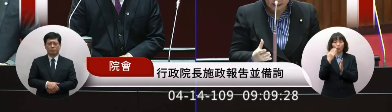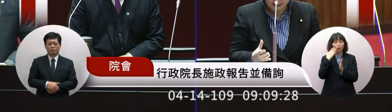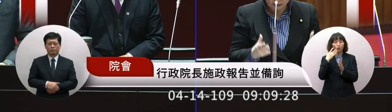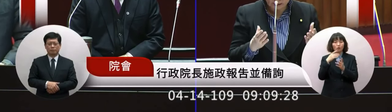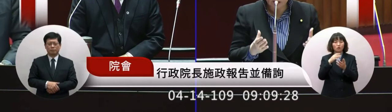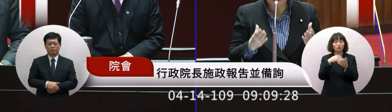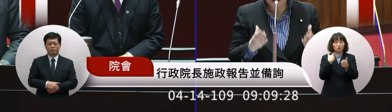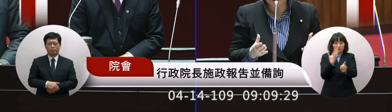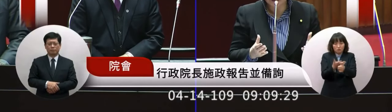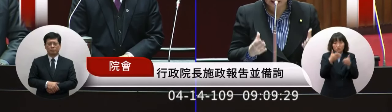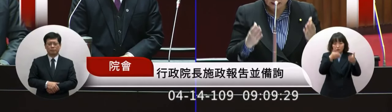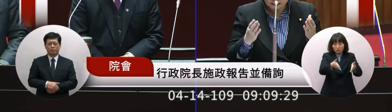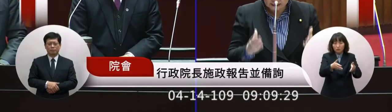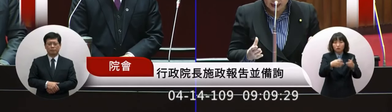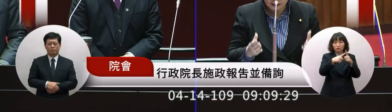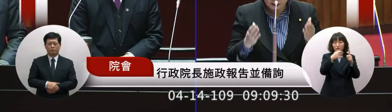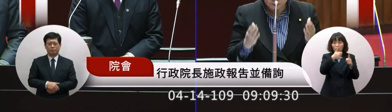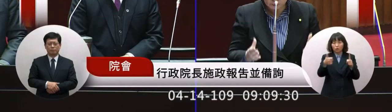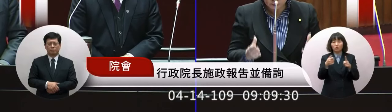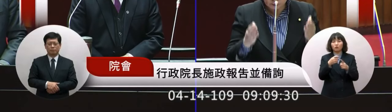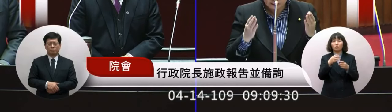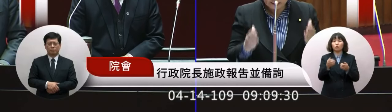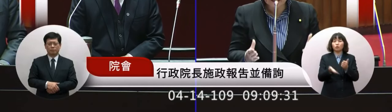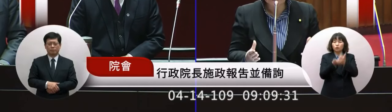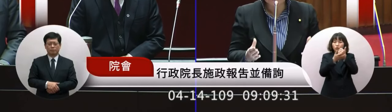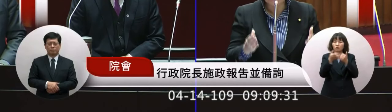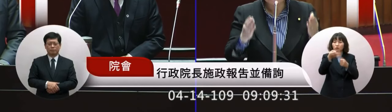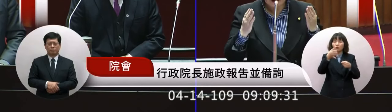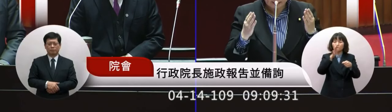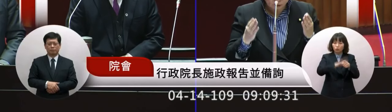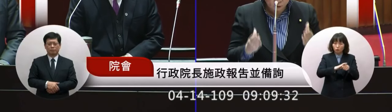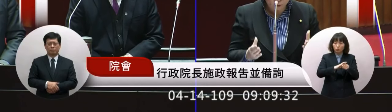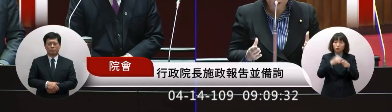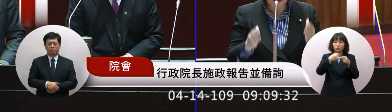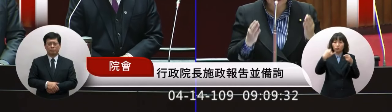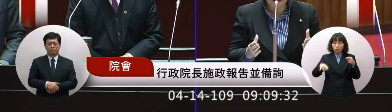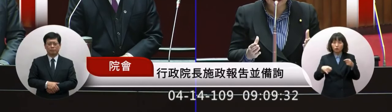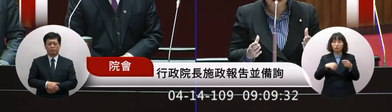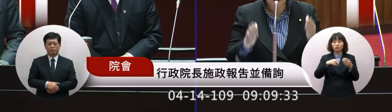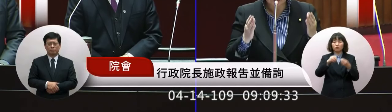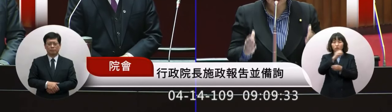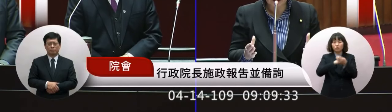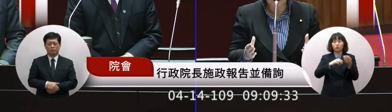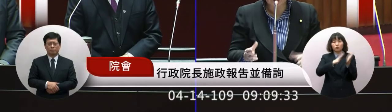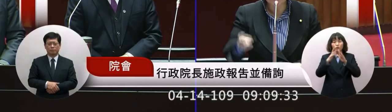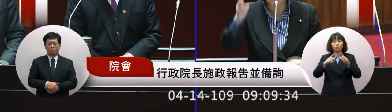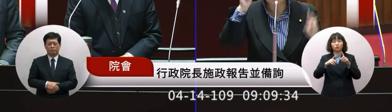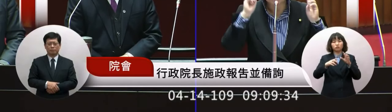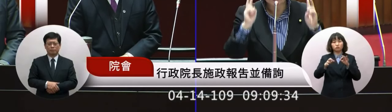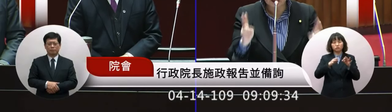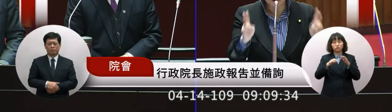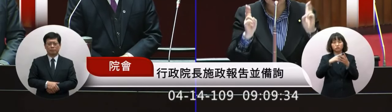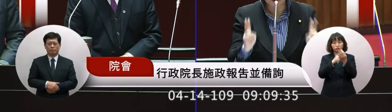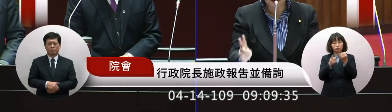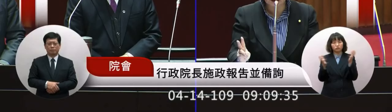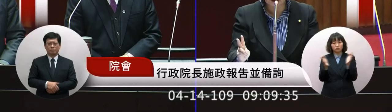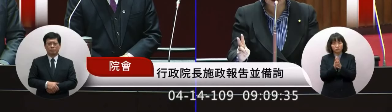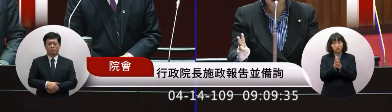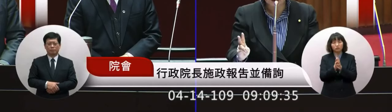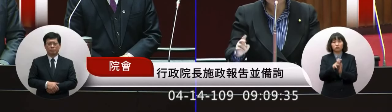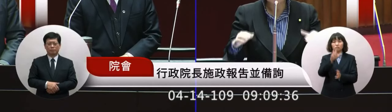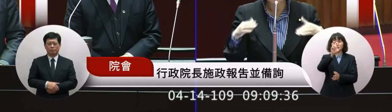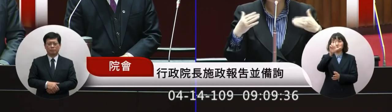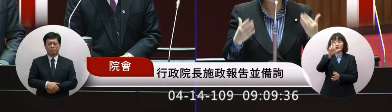为医疗机构人员的奖励补助津贴和纾困振兴，最多也只有